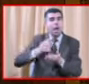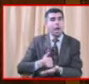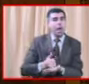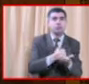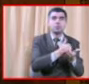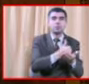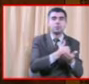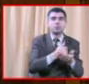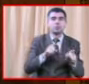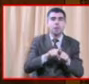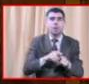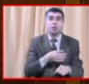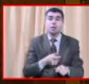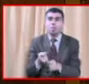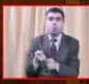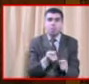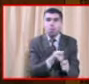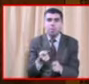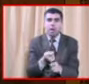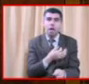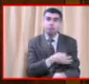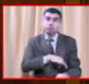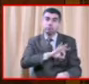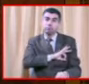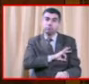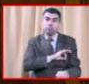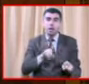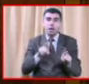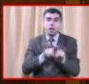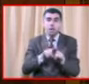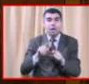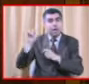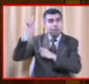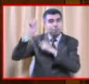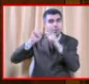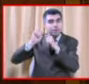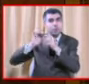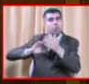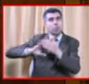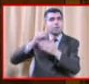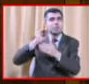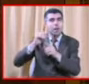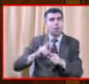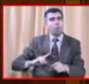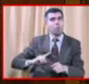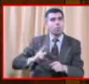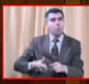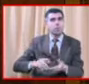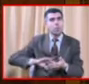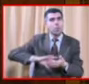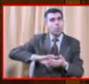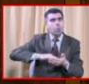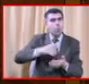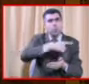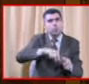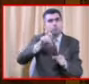خاصة الوقاية المدنية والدرك المراكي والقوات المساعدة والقوات المسلحة الملكية والأمن الوطني والقوات المساعدة